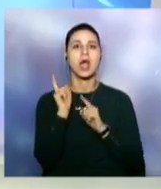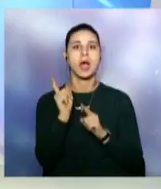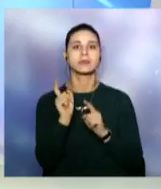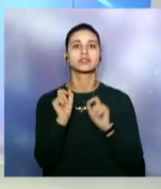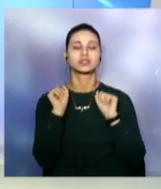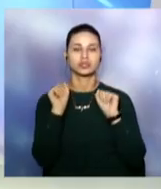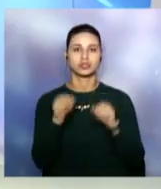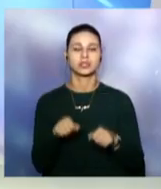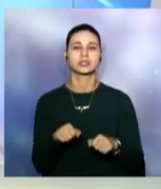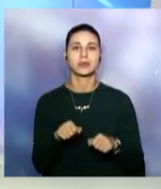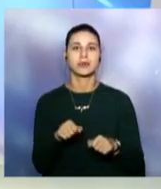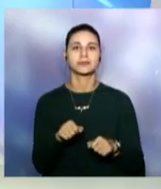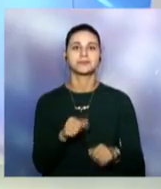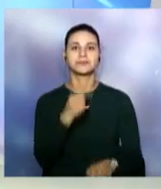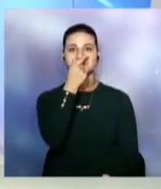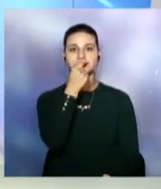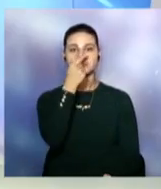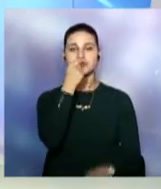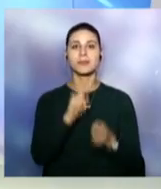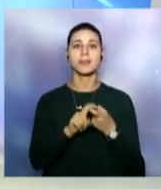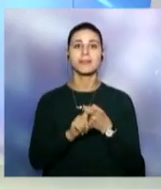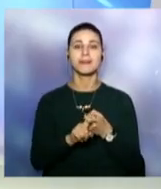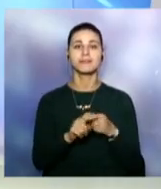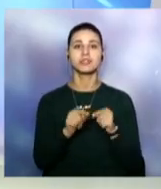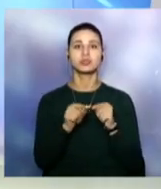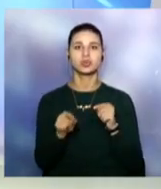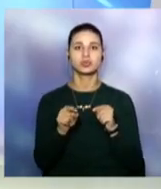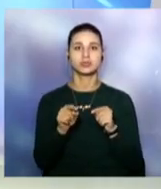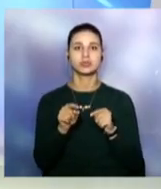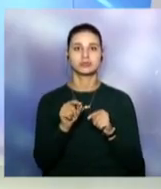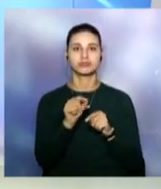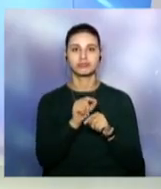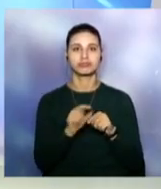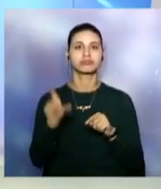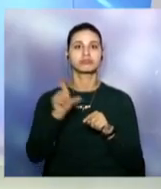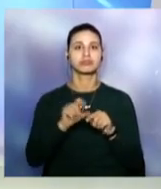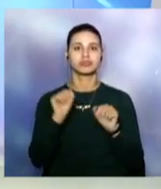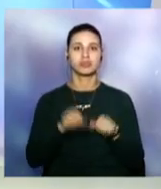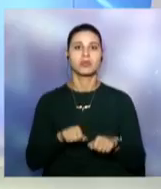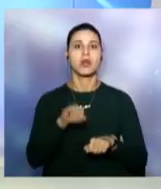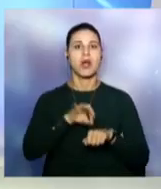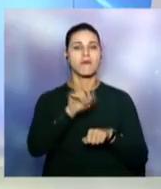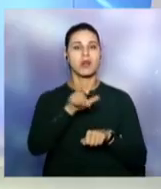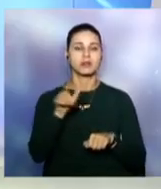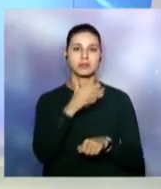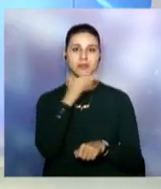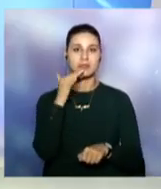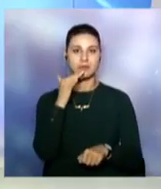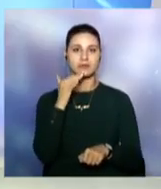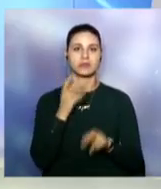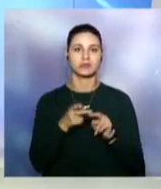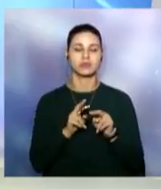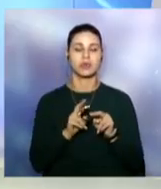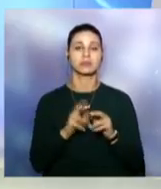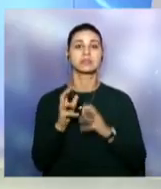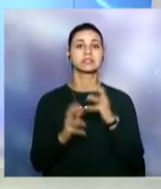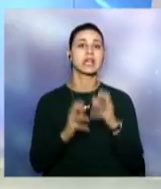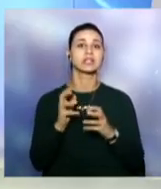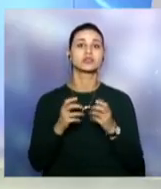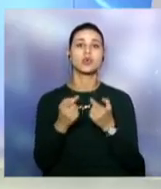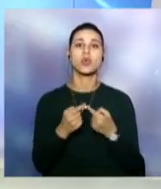შეიძლება ვირუსის გააქტიურებამ არაერთი ადამიანის დაავადება გამოიწვიოს. ამიტომ საერთაშორისო